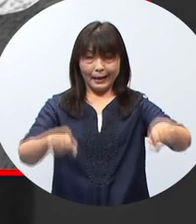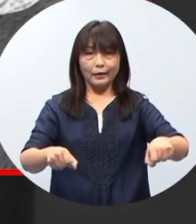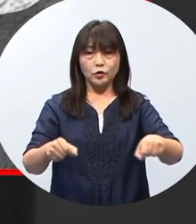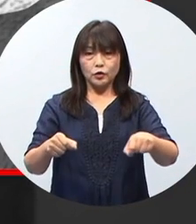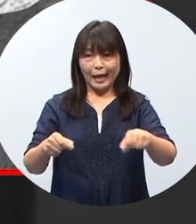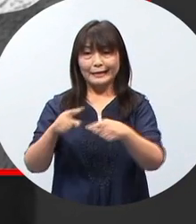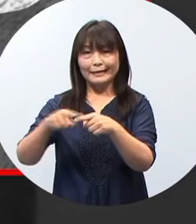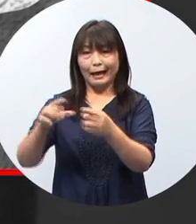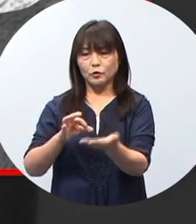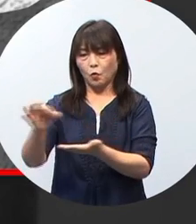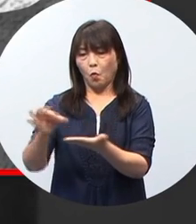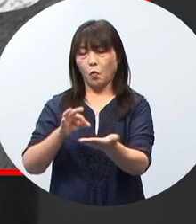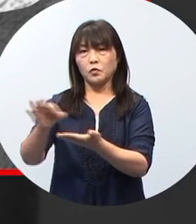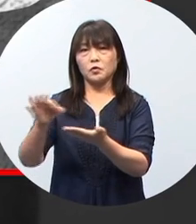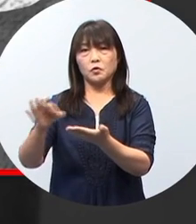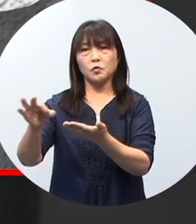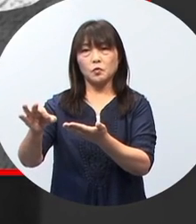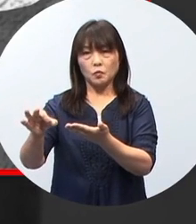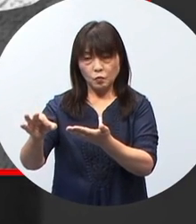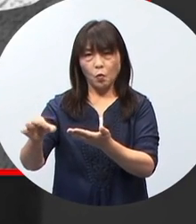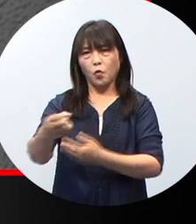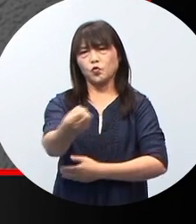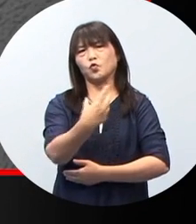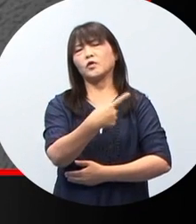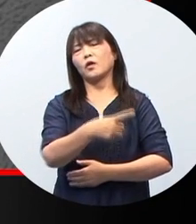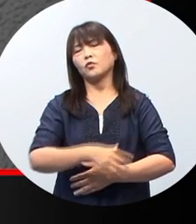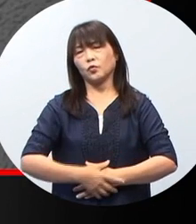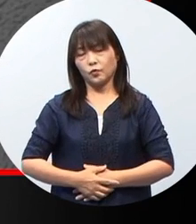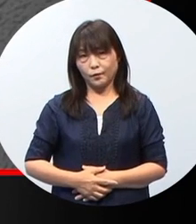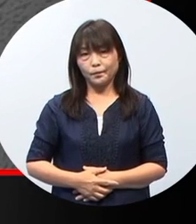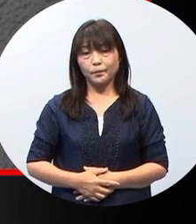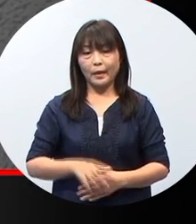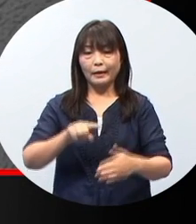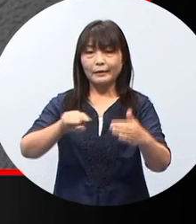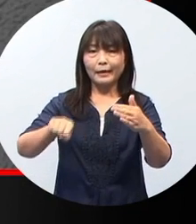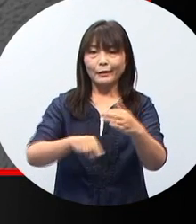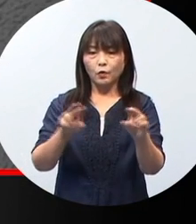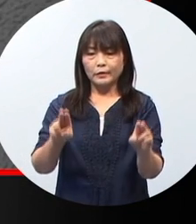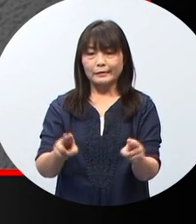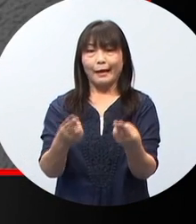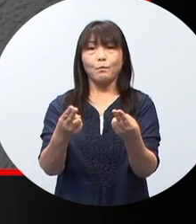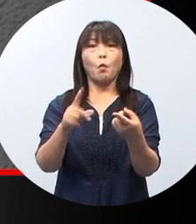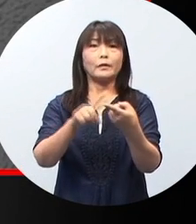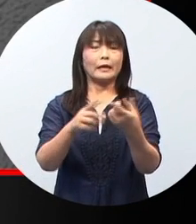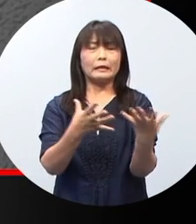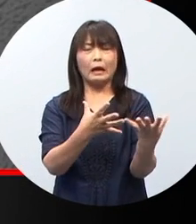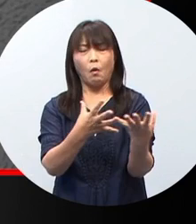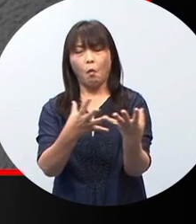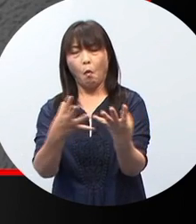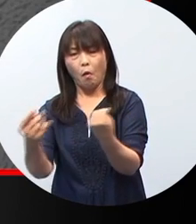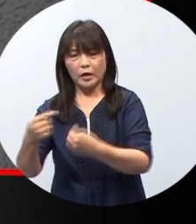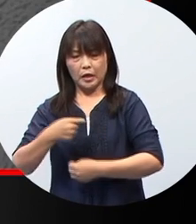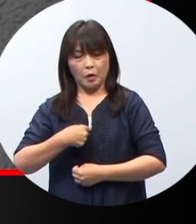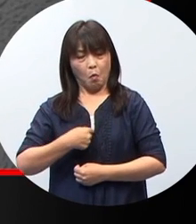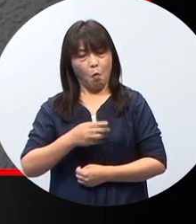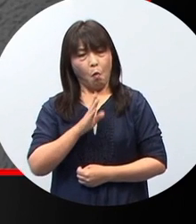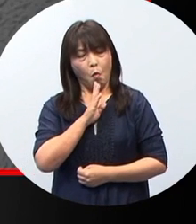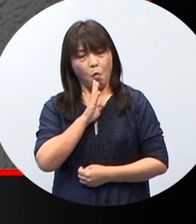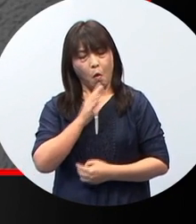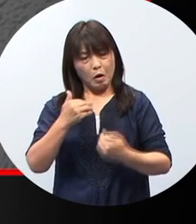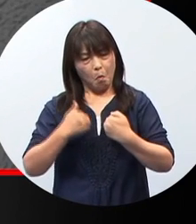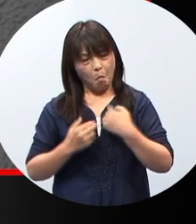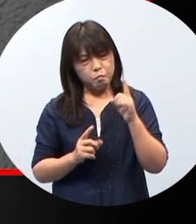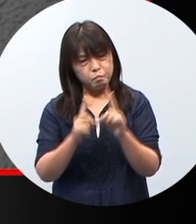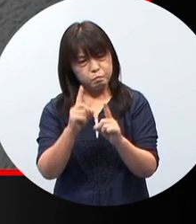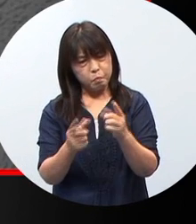品サービスなどの購入を迫るというもの。内容が専門的なものが多く、自分にとって本当に必要